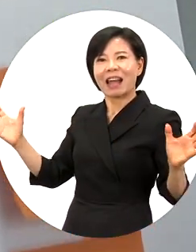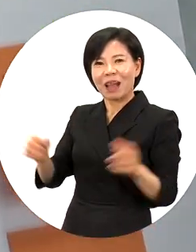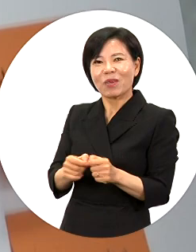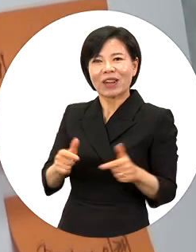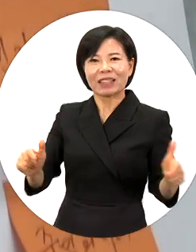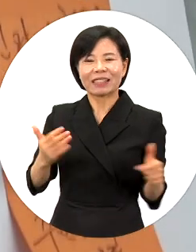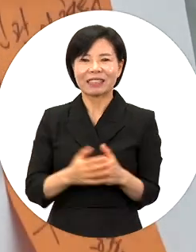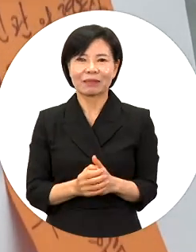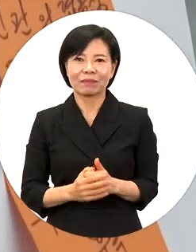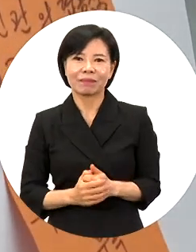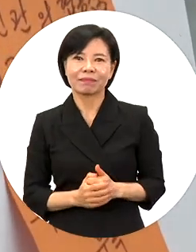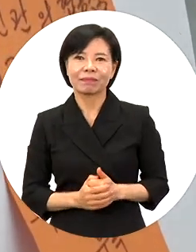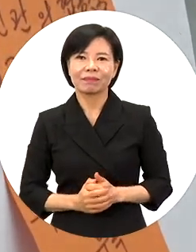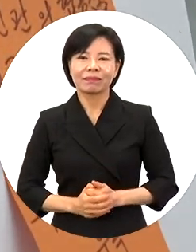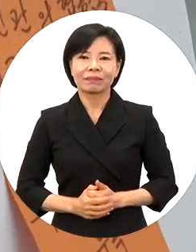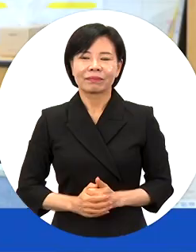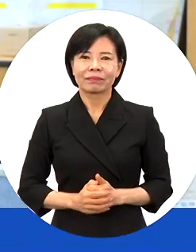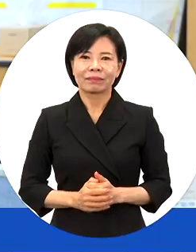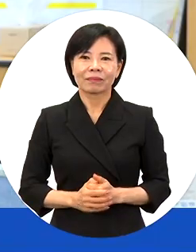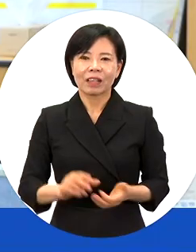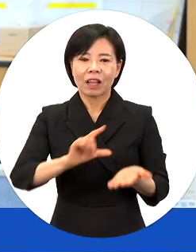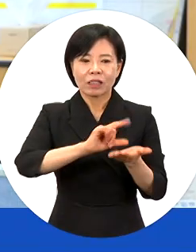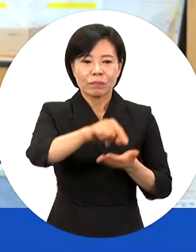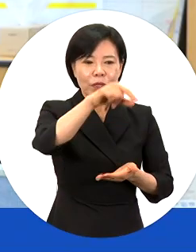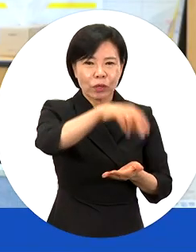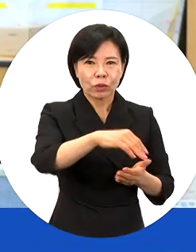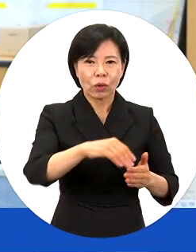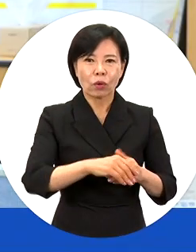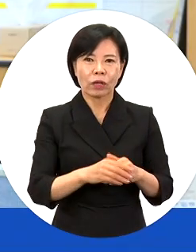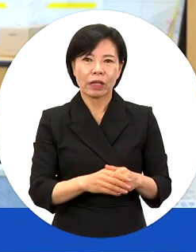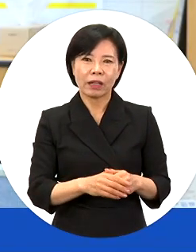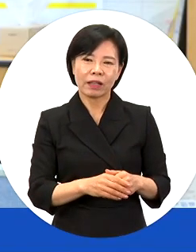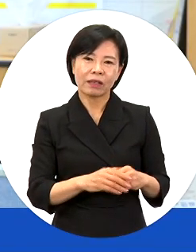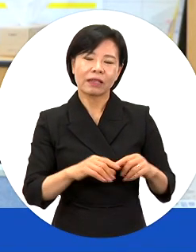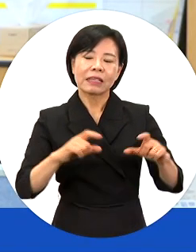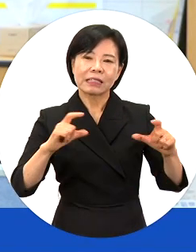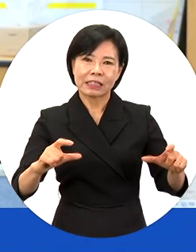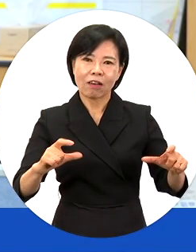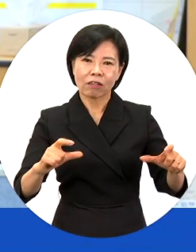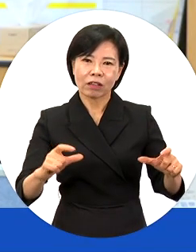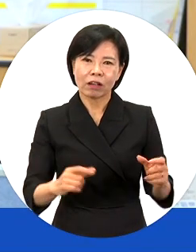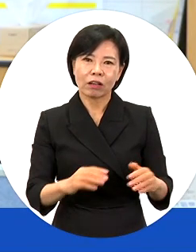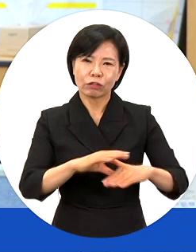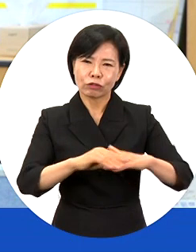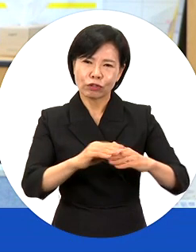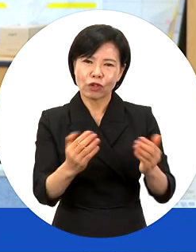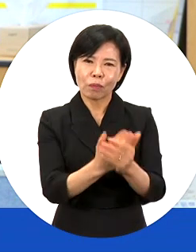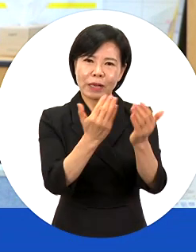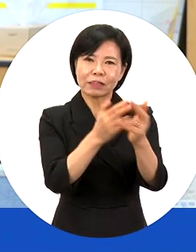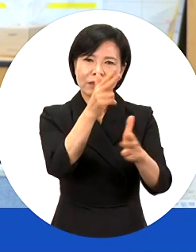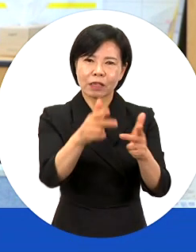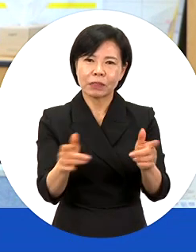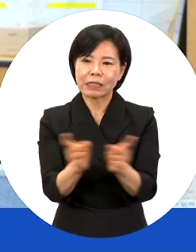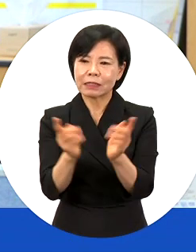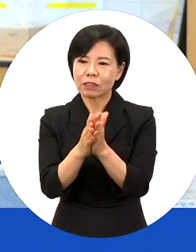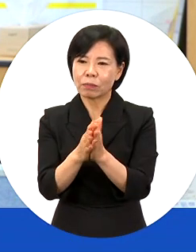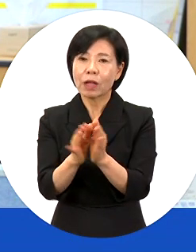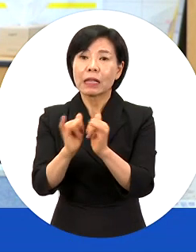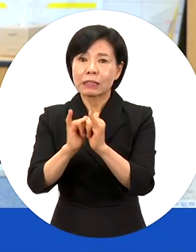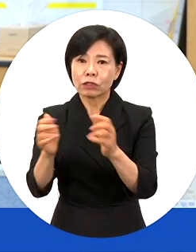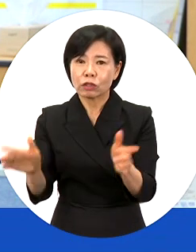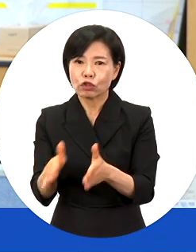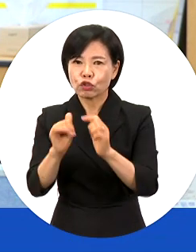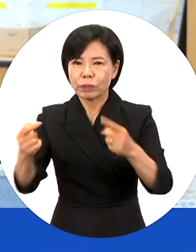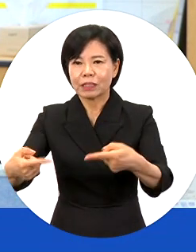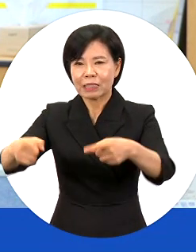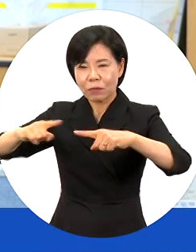생활 필수 기능으로 확대됐습니다. 읍면동 지역균형발전 사업은 주민이 참여해 지역 간 격차를